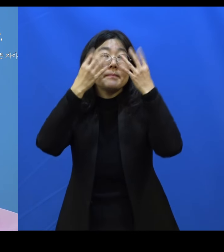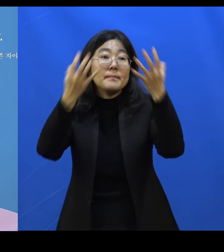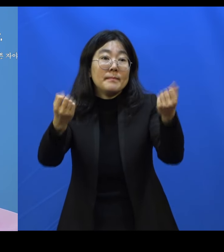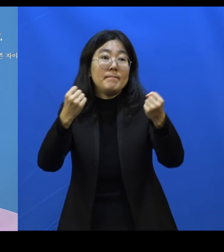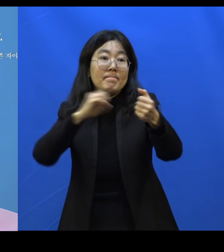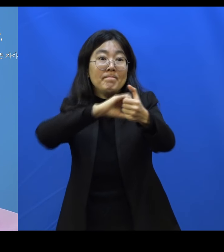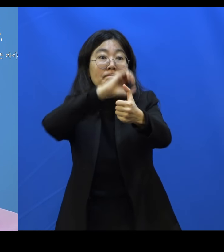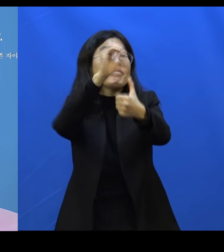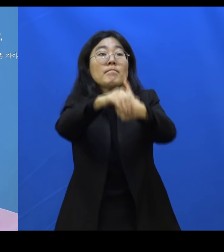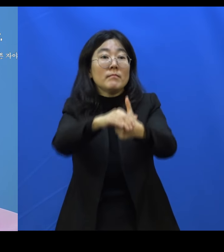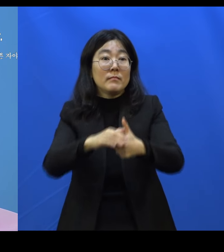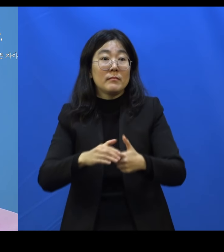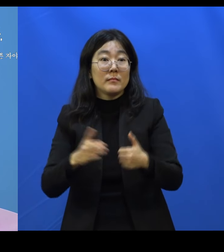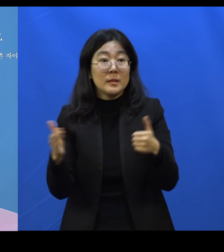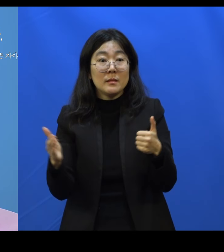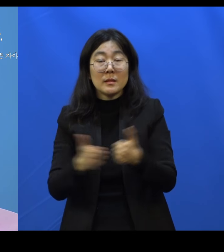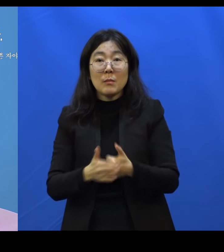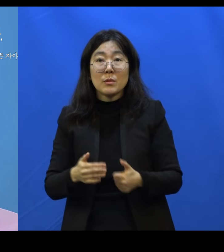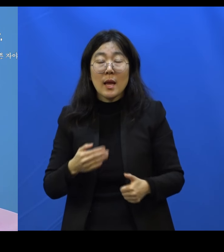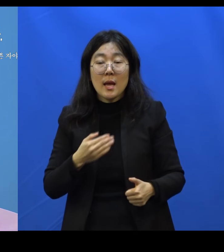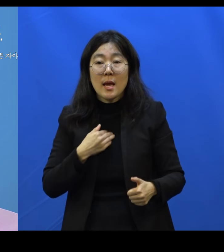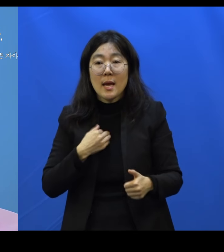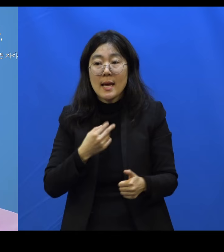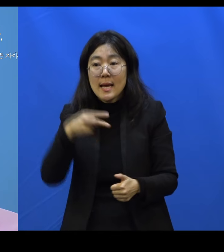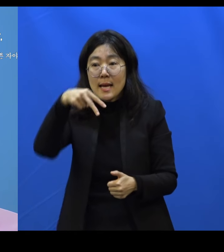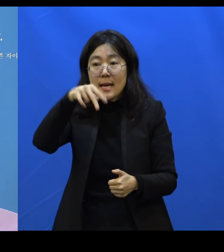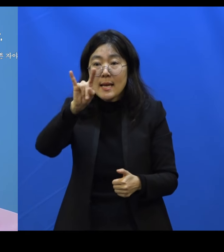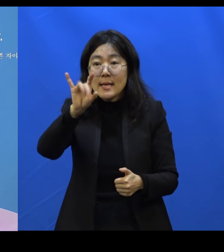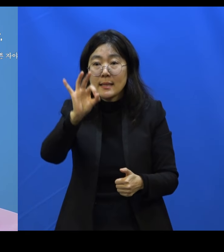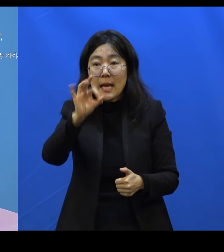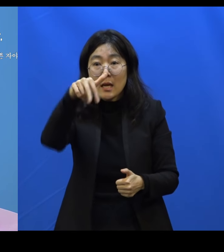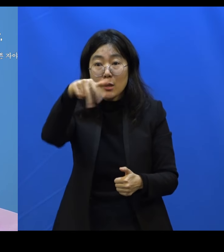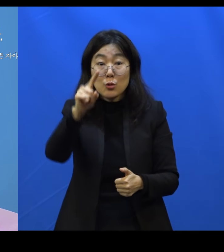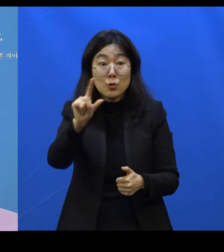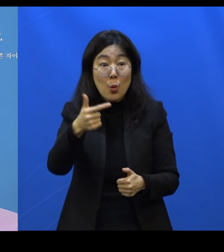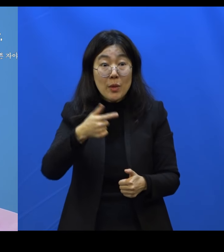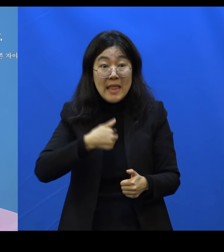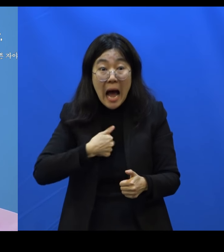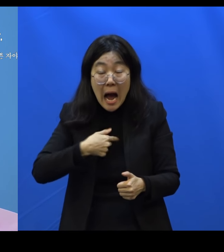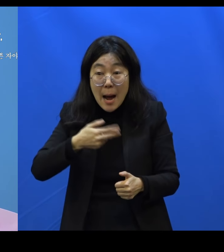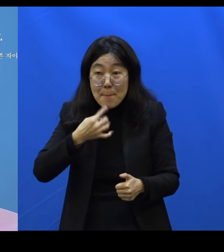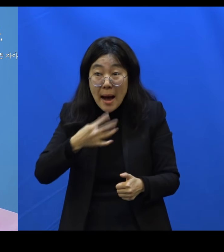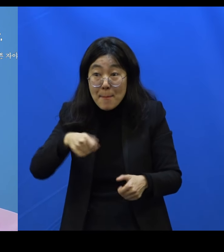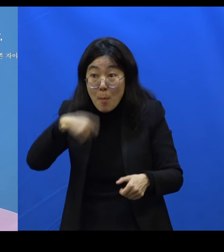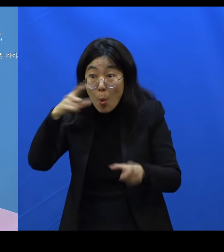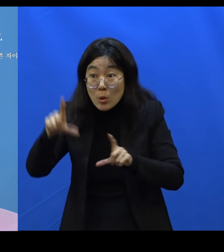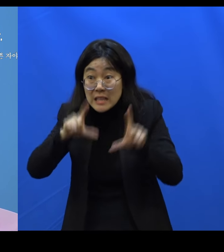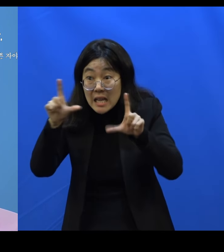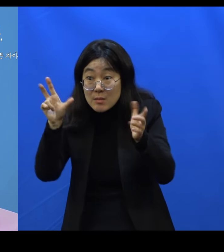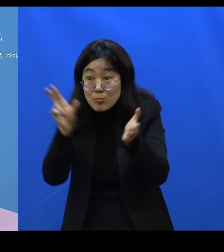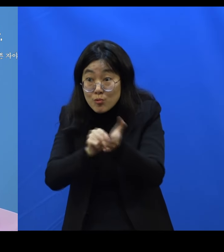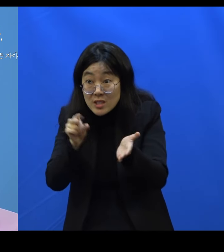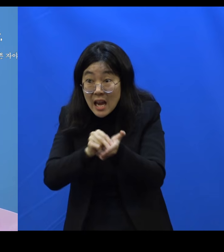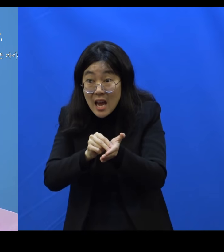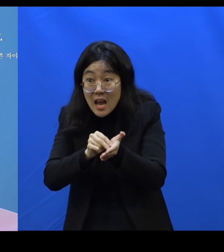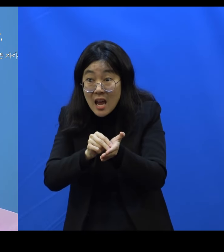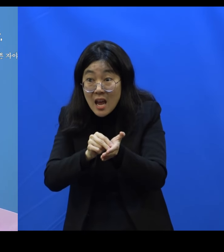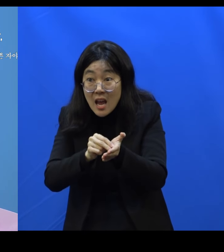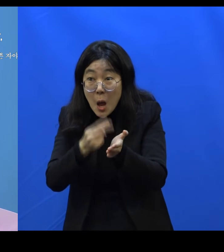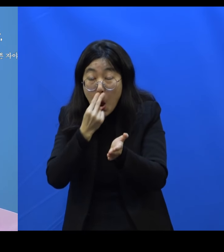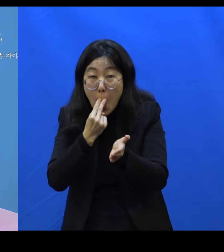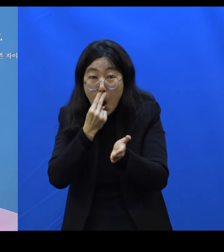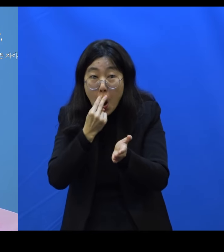생존 중심에서 사명 중심으로 전환되는 거예요. 자, 이제 겨울이 지났다는 이 말 뜻